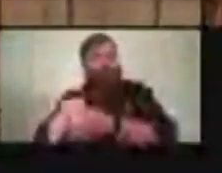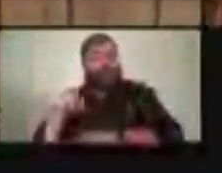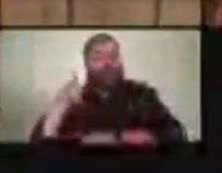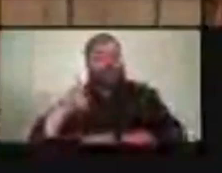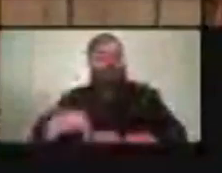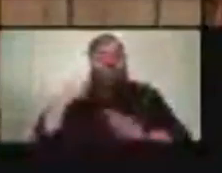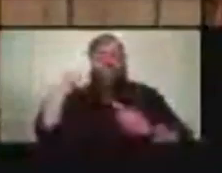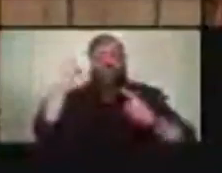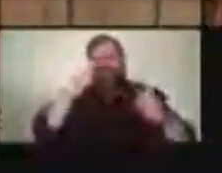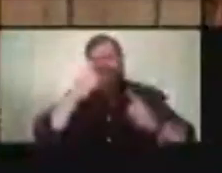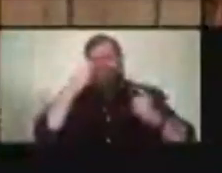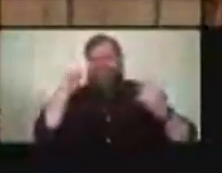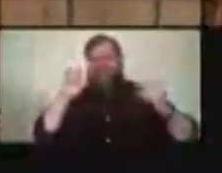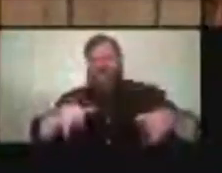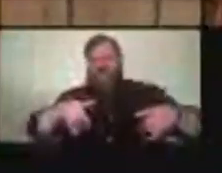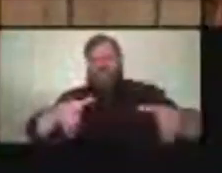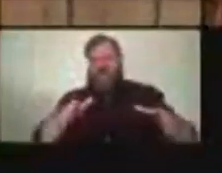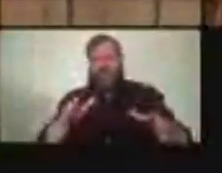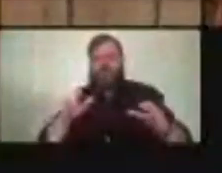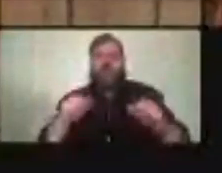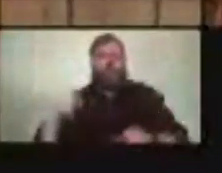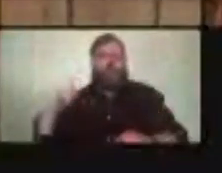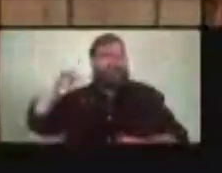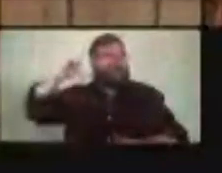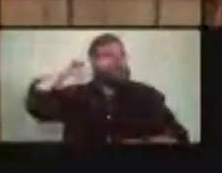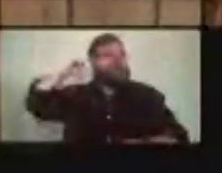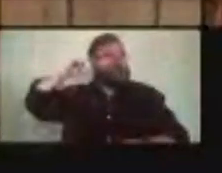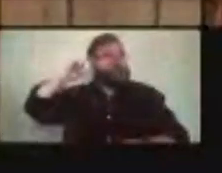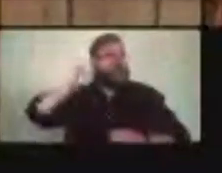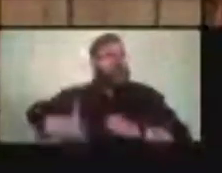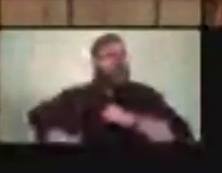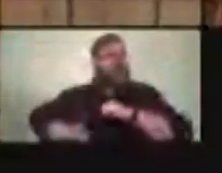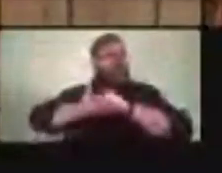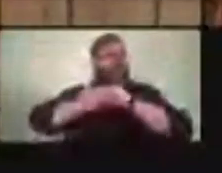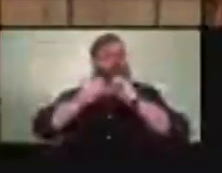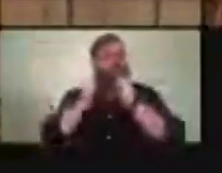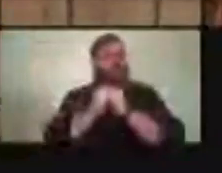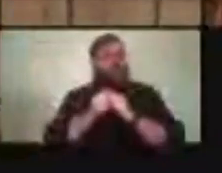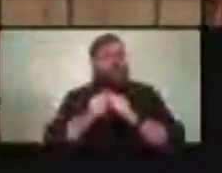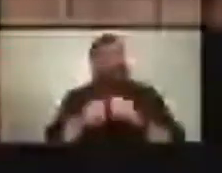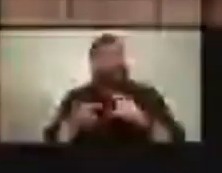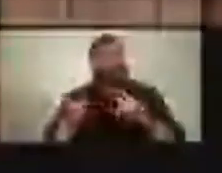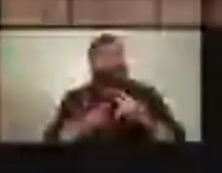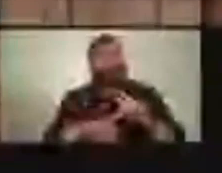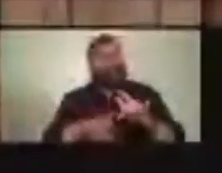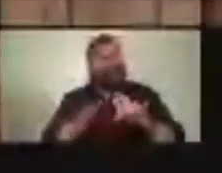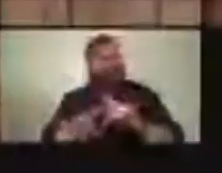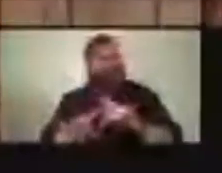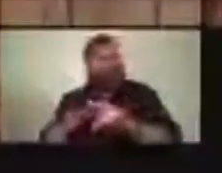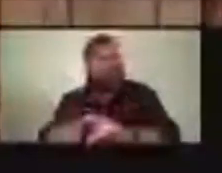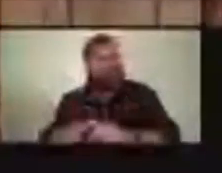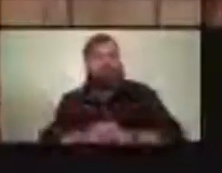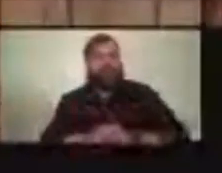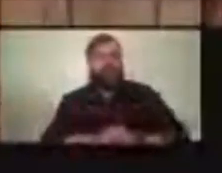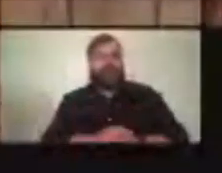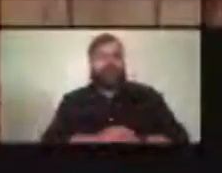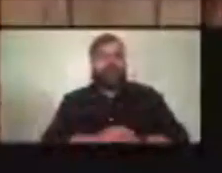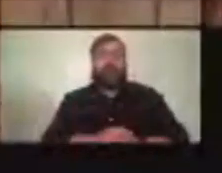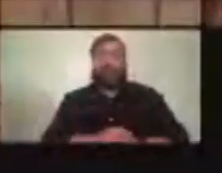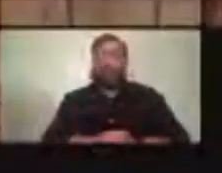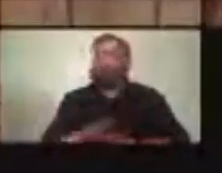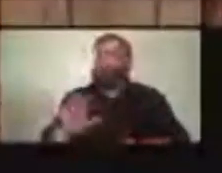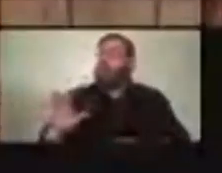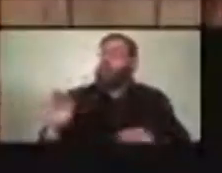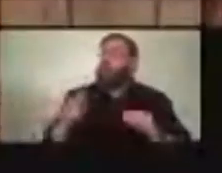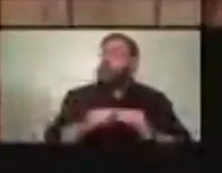kusafirishwa. Je, kuna mbinu ambazo tunaweza kutumia ili kukumbana